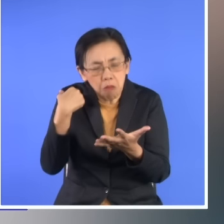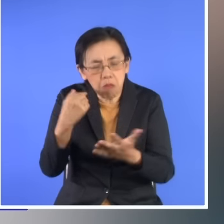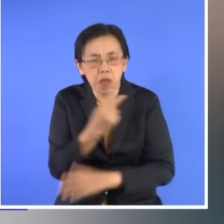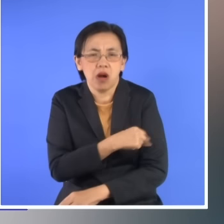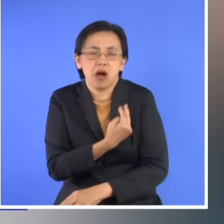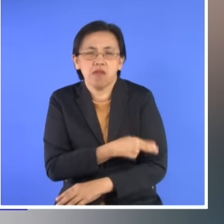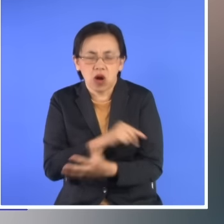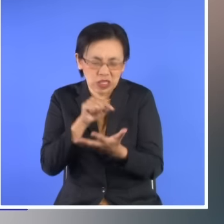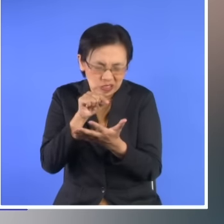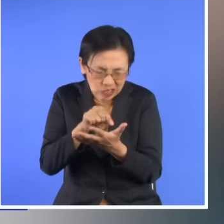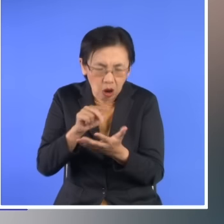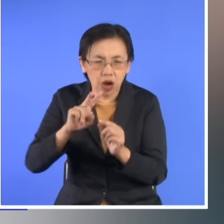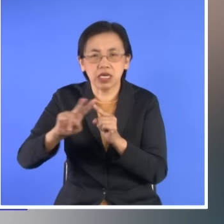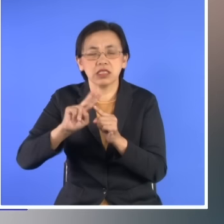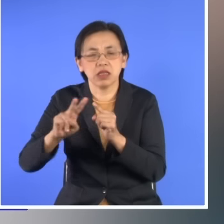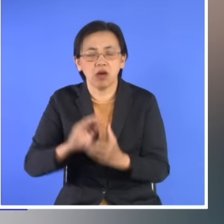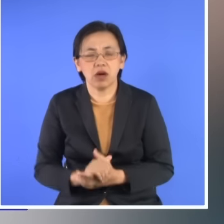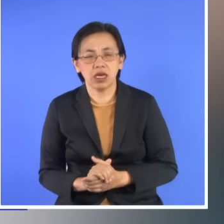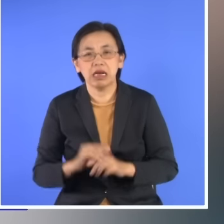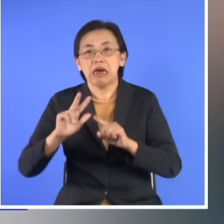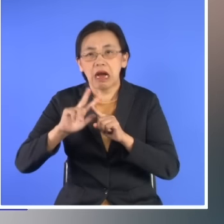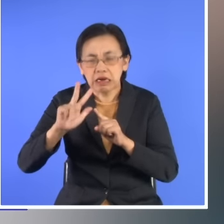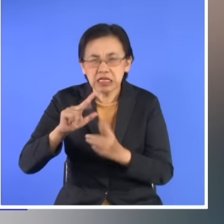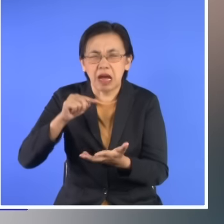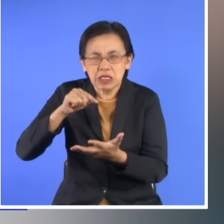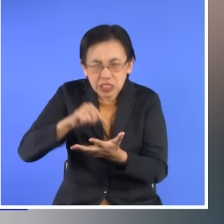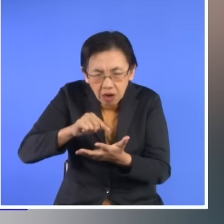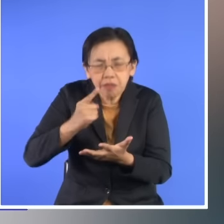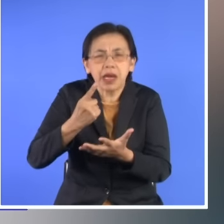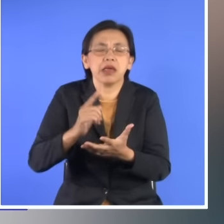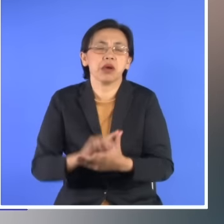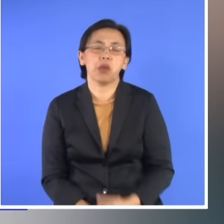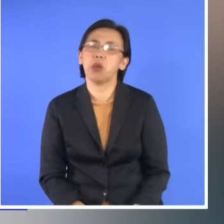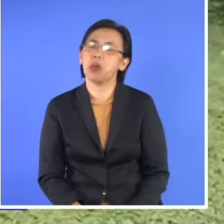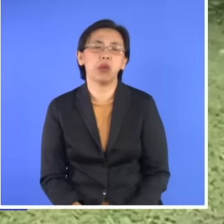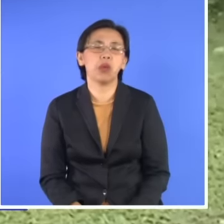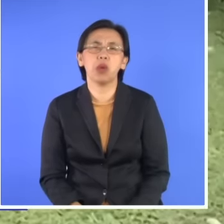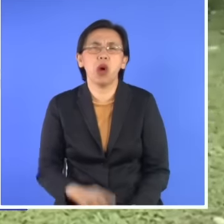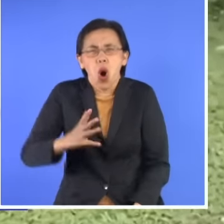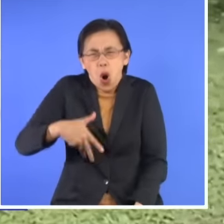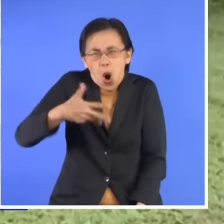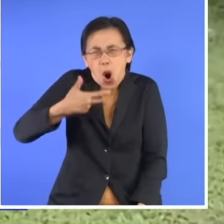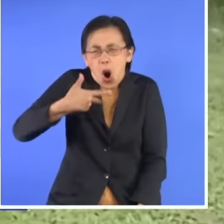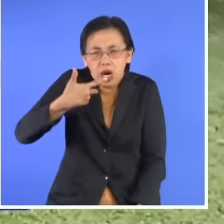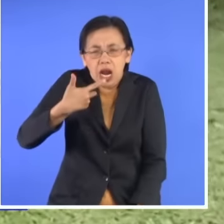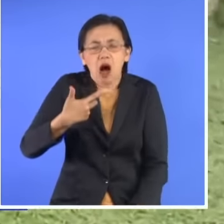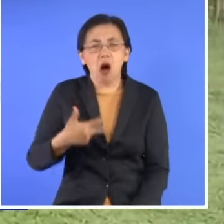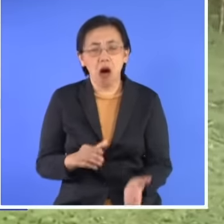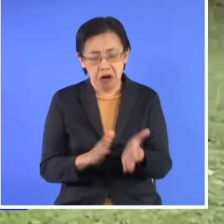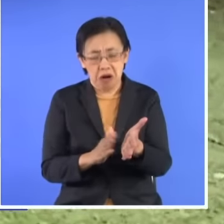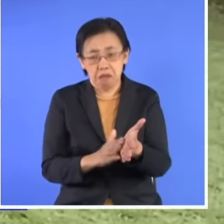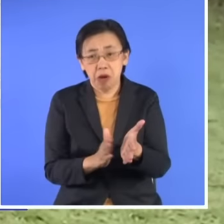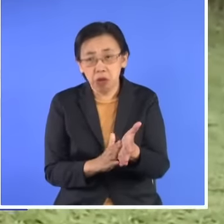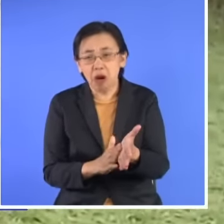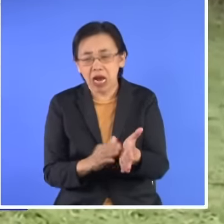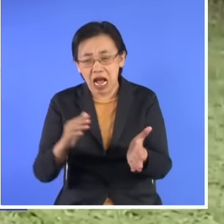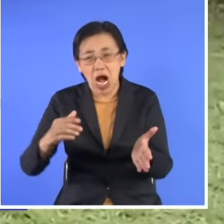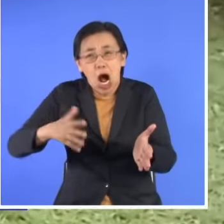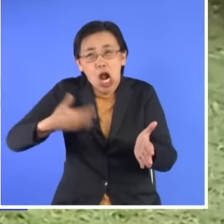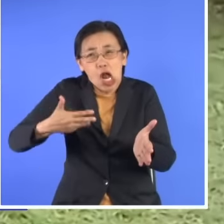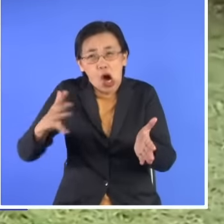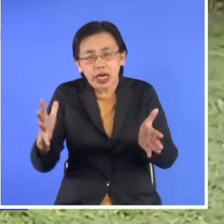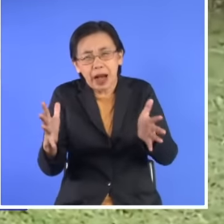เจาะเป็นครั้งที่ 2และก็เจาะครั้งที่ 3ว่าอย่างงั้นโอ้โหสภาพนะคือมันร้อนจัดไงมันร้อนจัดมากไปคว้าหมับเข้าไห้เนี่ยร้องจ้า